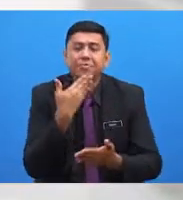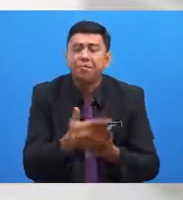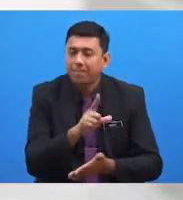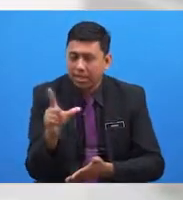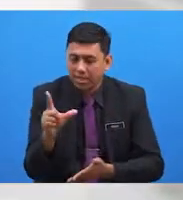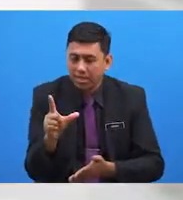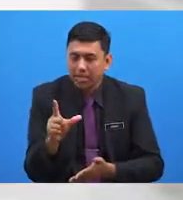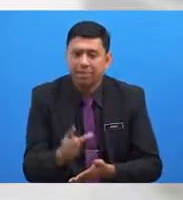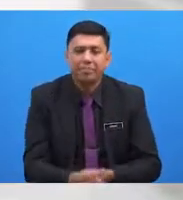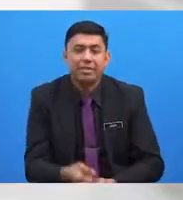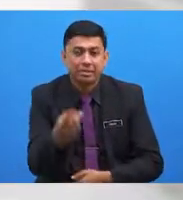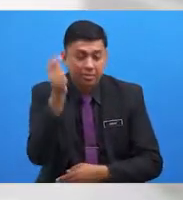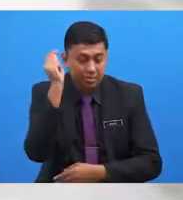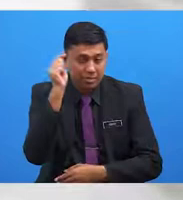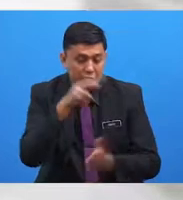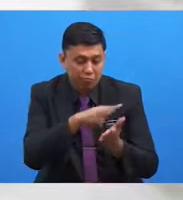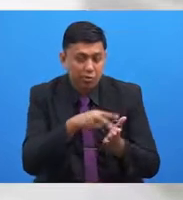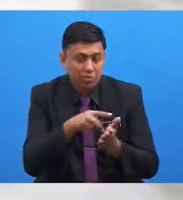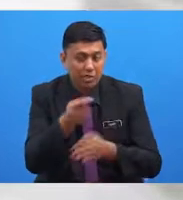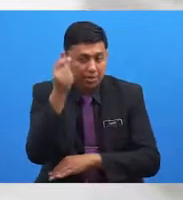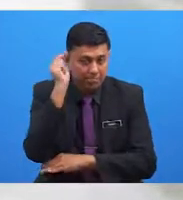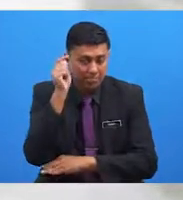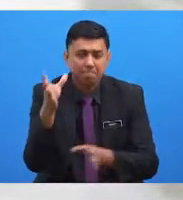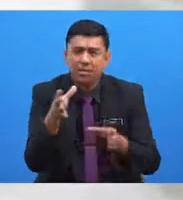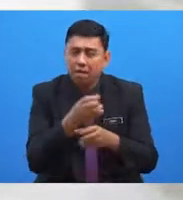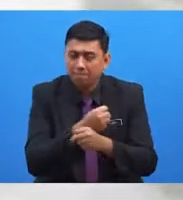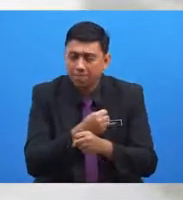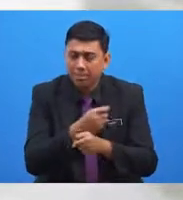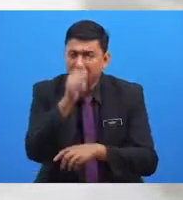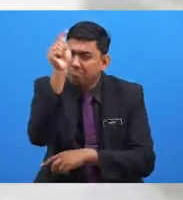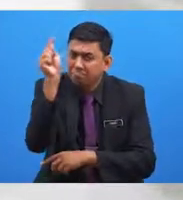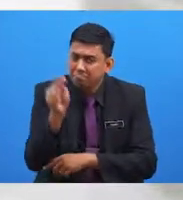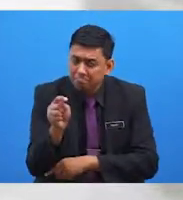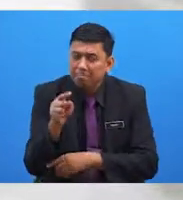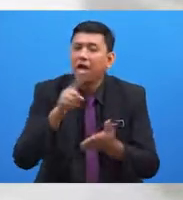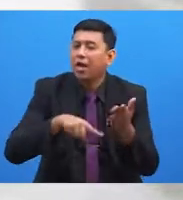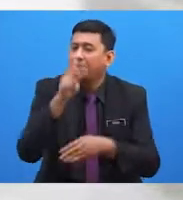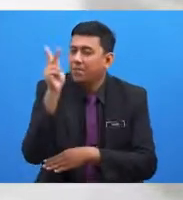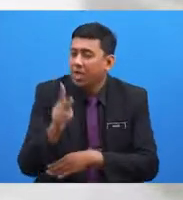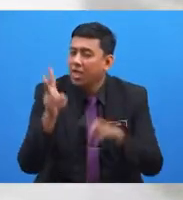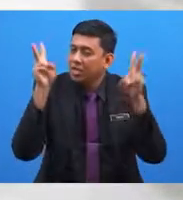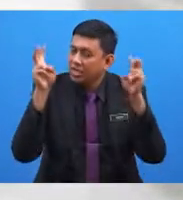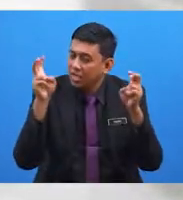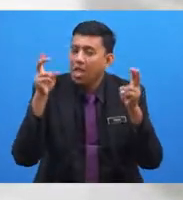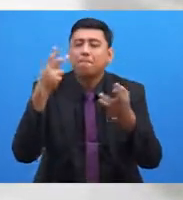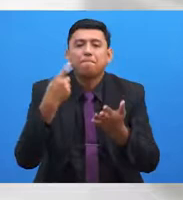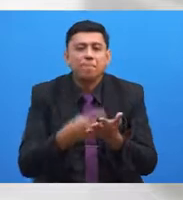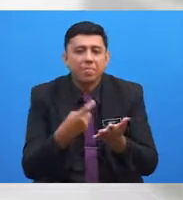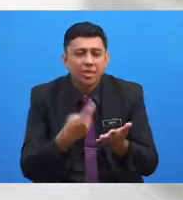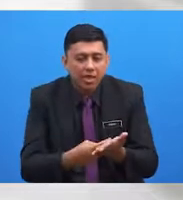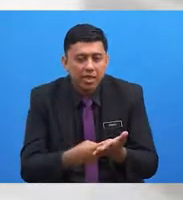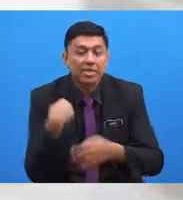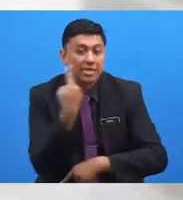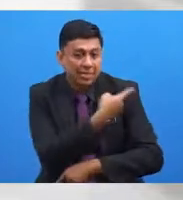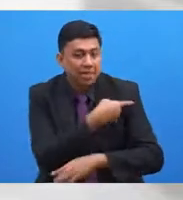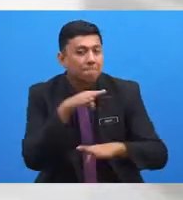Dari paparan video filem lama itu tadi, dapatkah anda teka apakah tajuk perbincangan kita pada hari